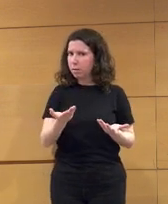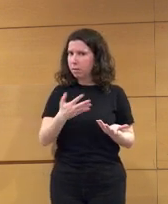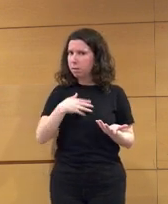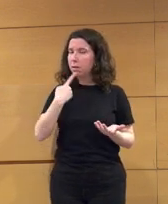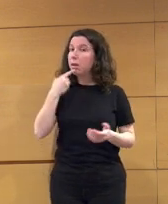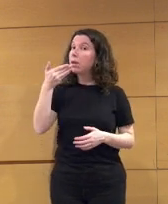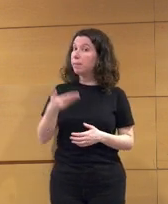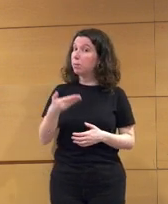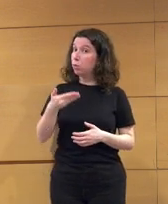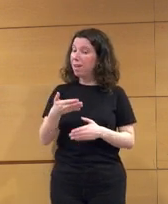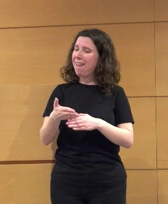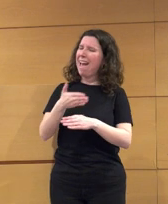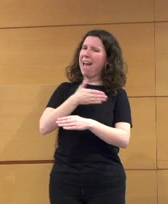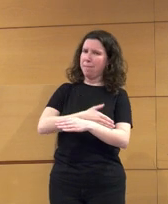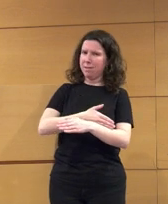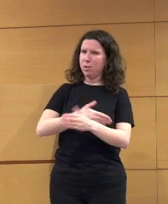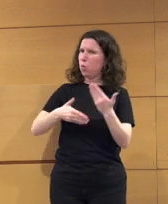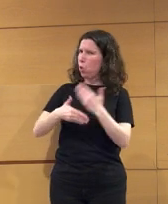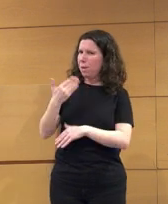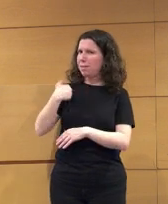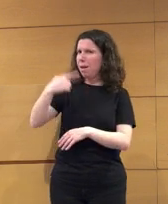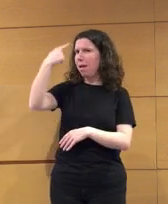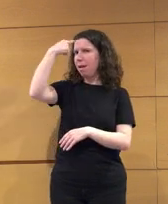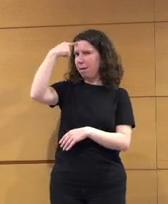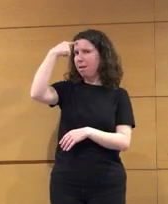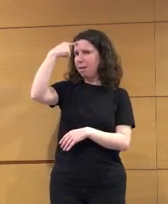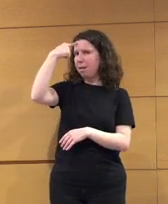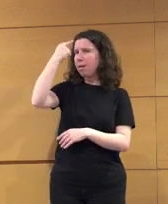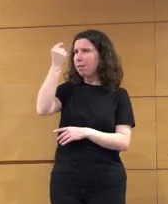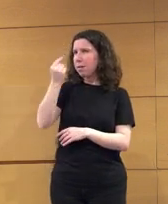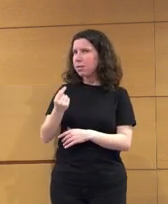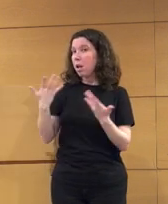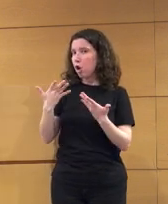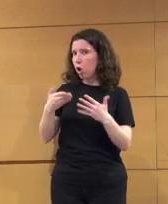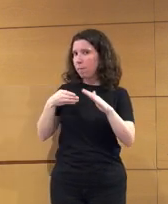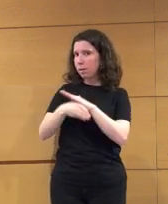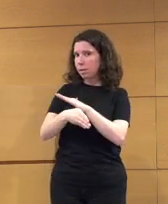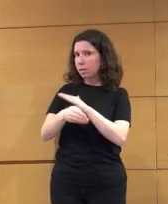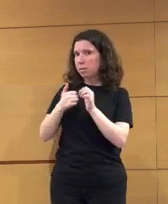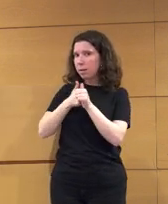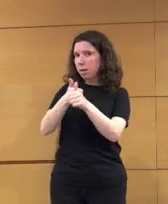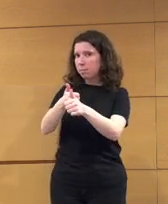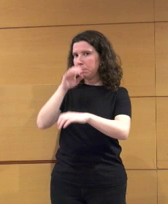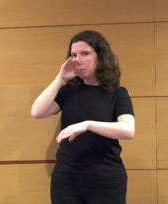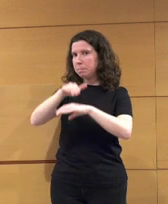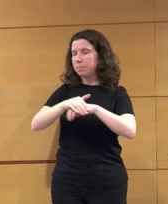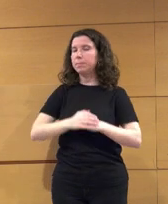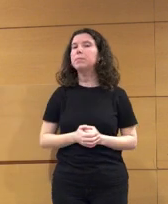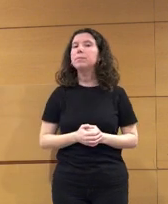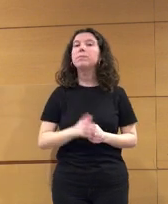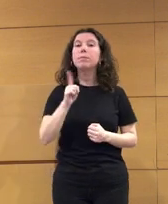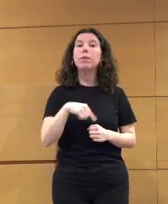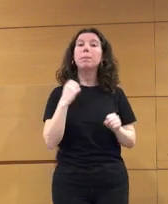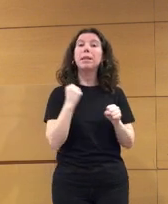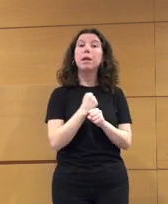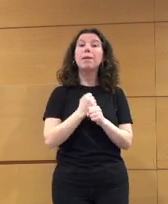important des de l'inici tenir en compte el compliment de l'accessibilitat. També hem treballat en l'eina